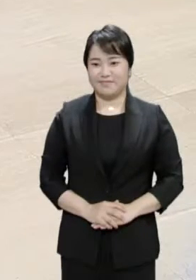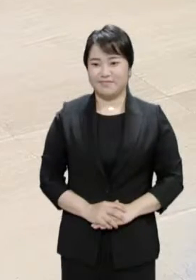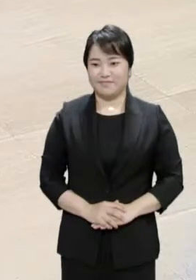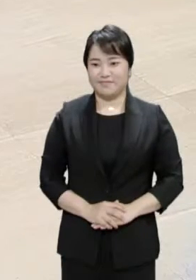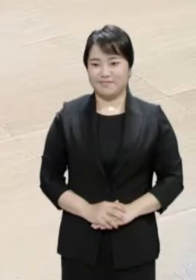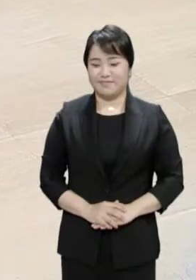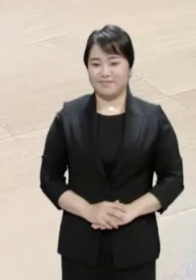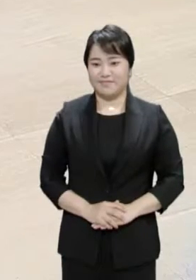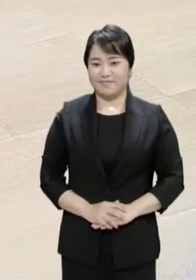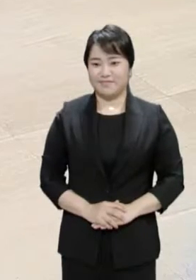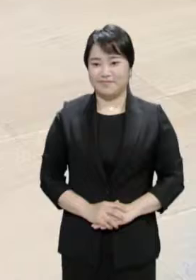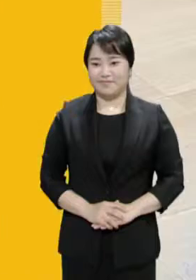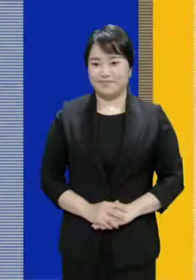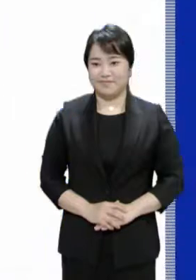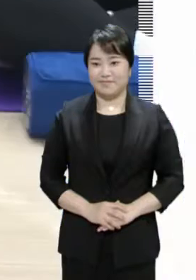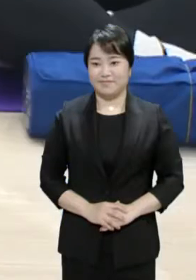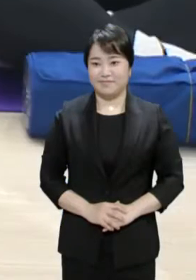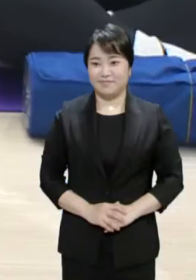다섯.